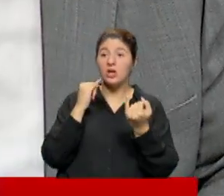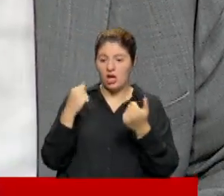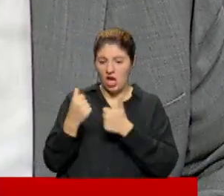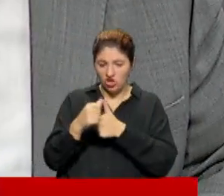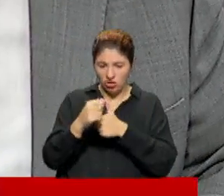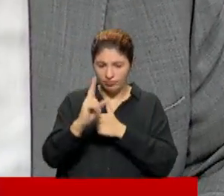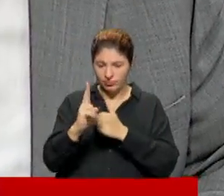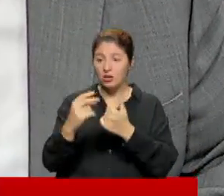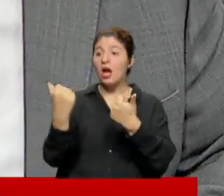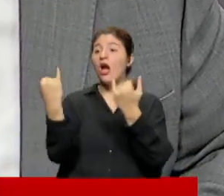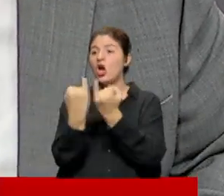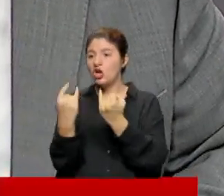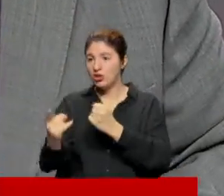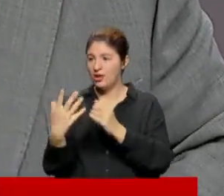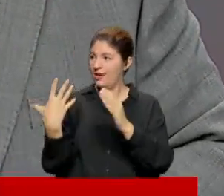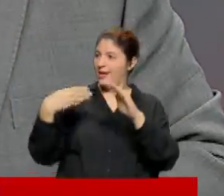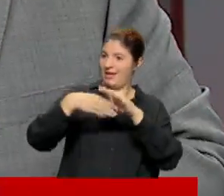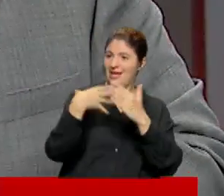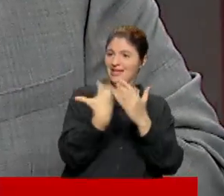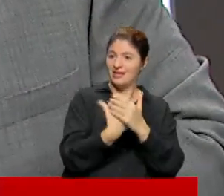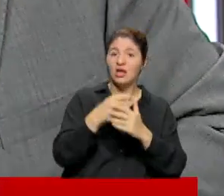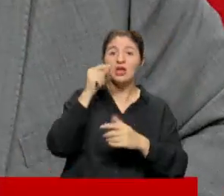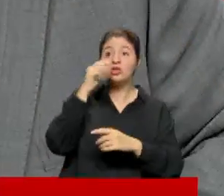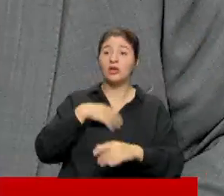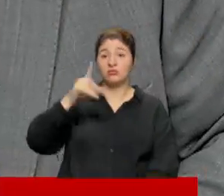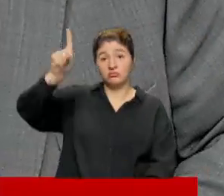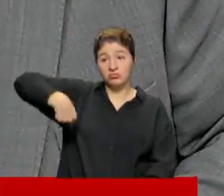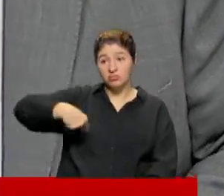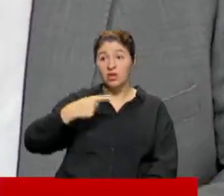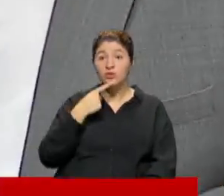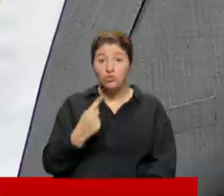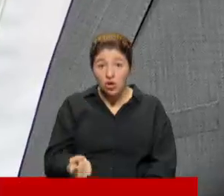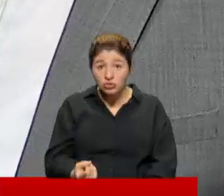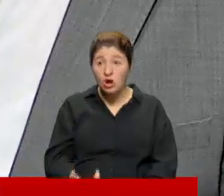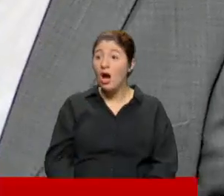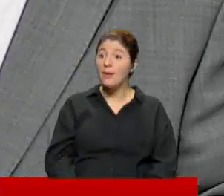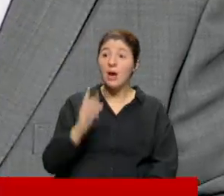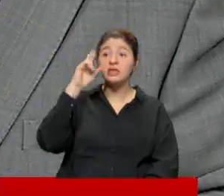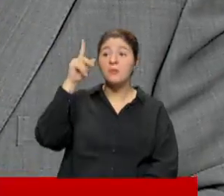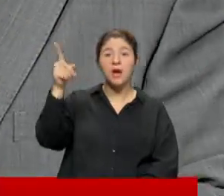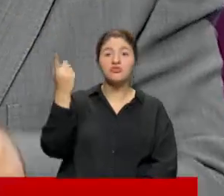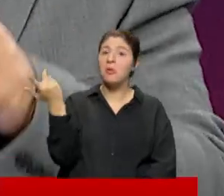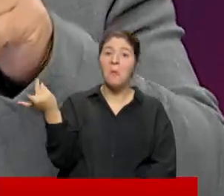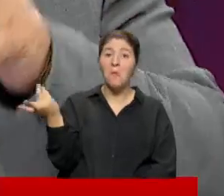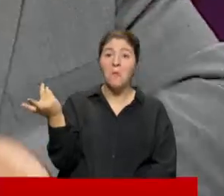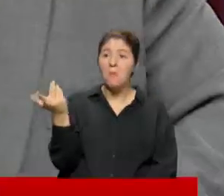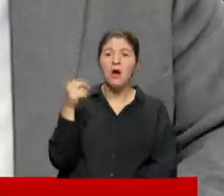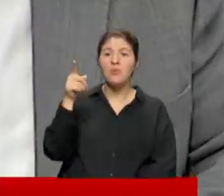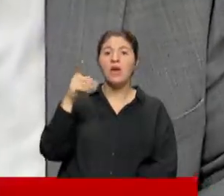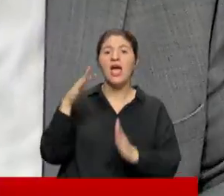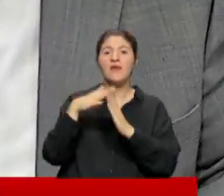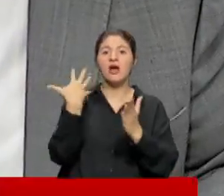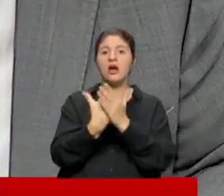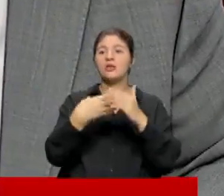eşinin kardeşini kaydetmek istediğinde kişi kendi gelecek diyorsun ama yabancı uyruklu bir kişiyi bu eve